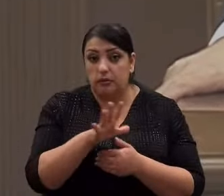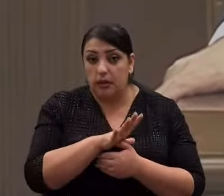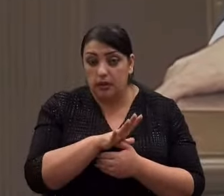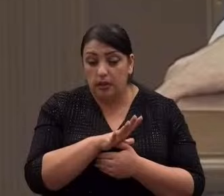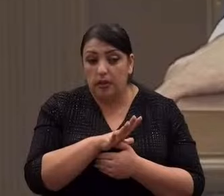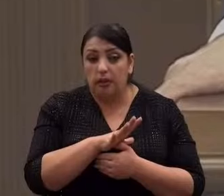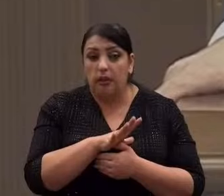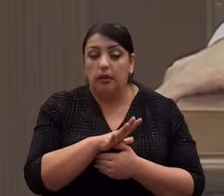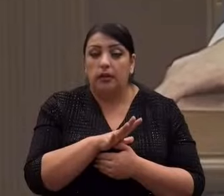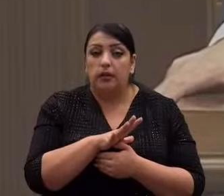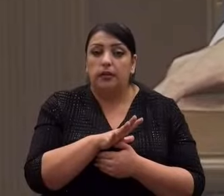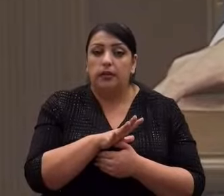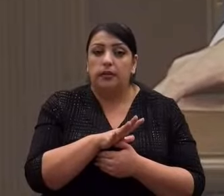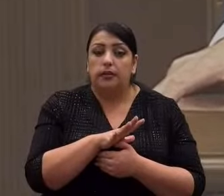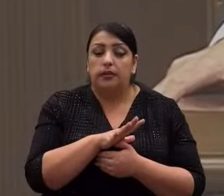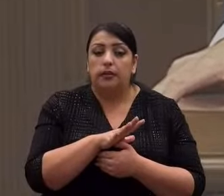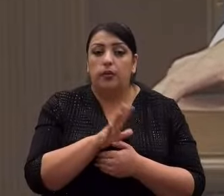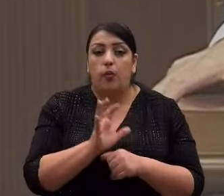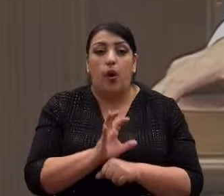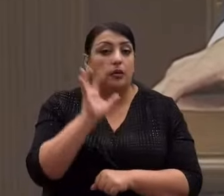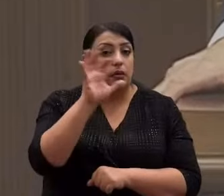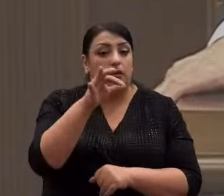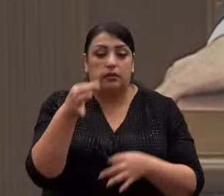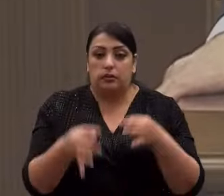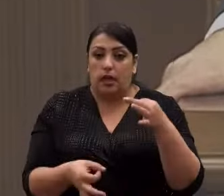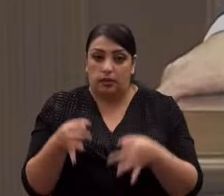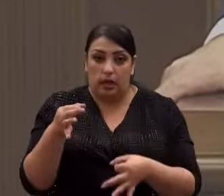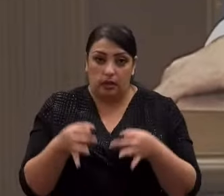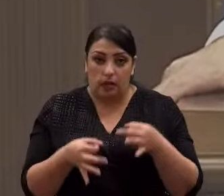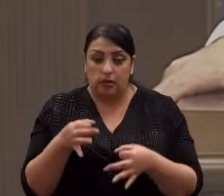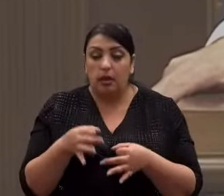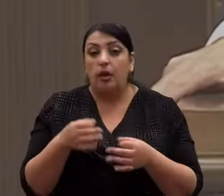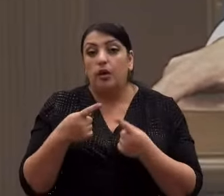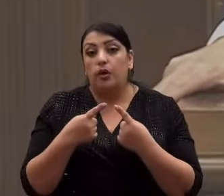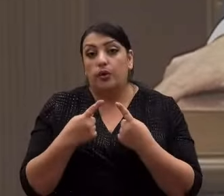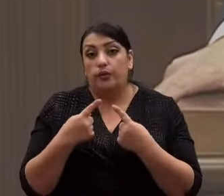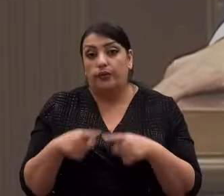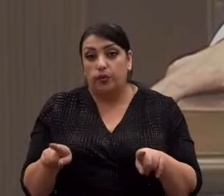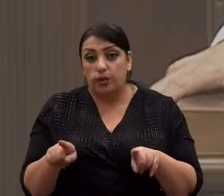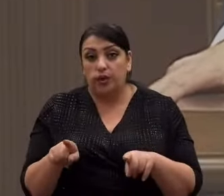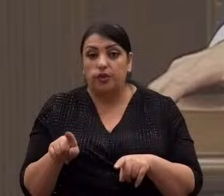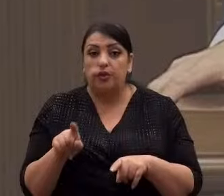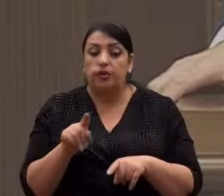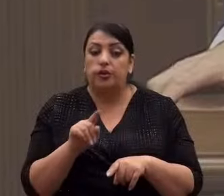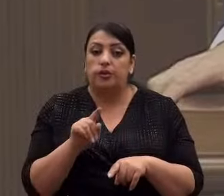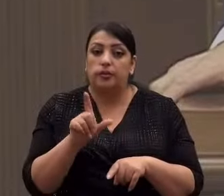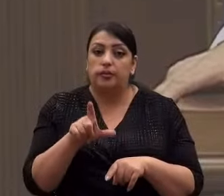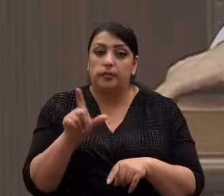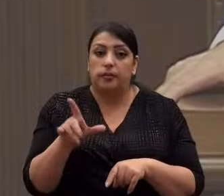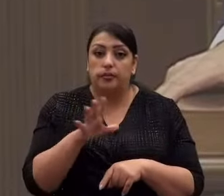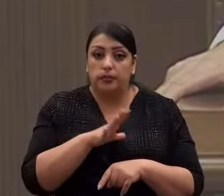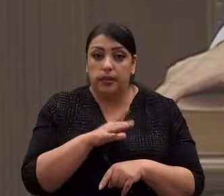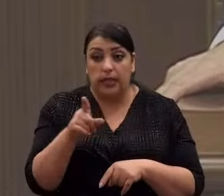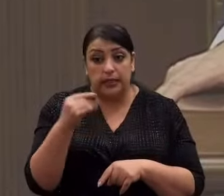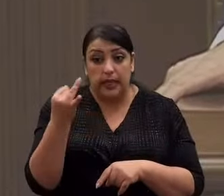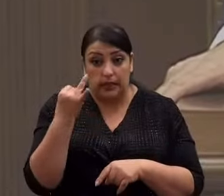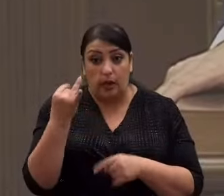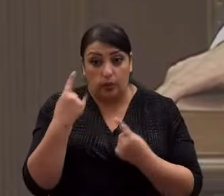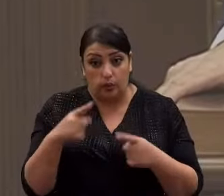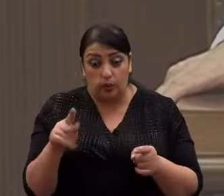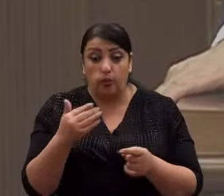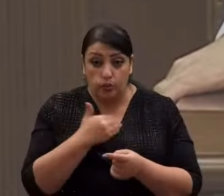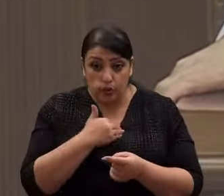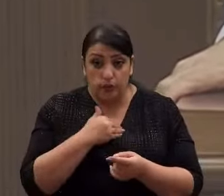դրանք ուղարկվել են դատարան։ Իսկ մյուսների մասով, եթե ձեզ կոնկրետ դեպքեր են հետարքիր, խնդրում եմ